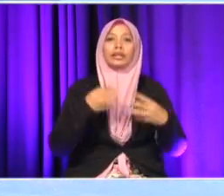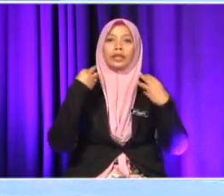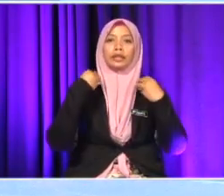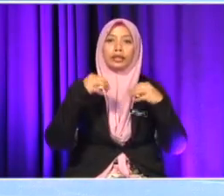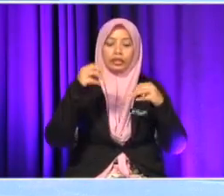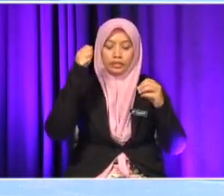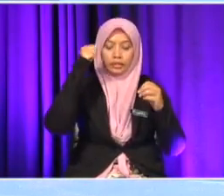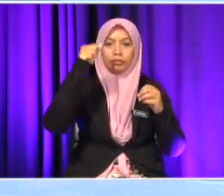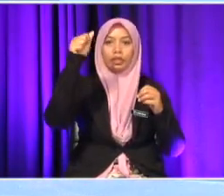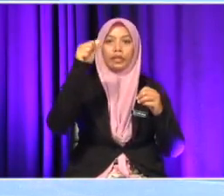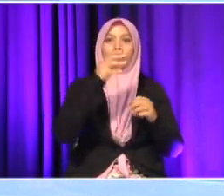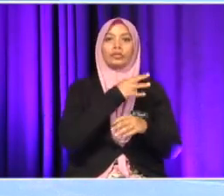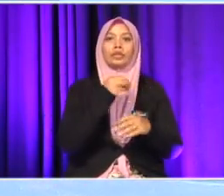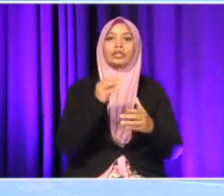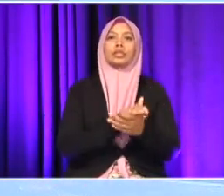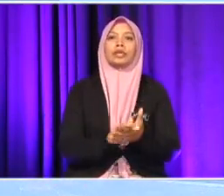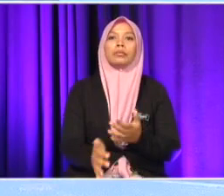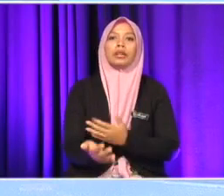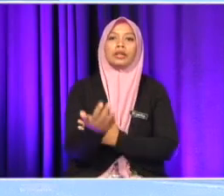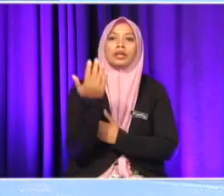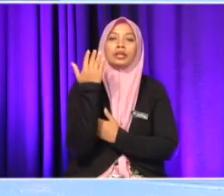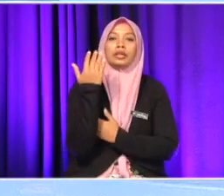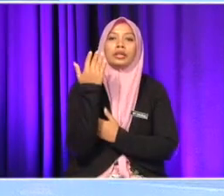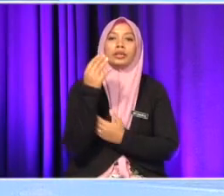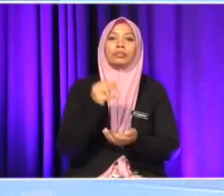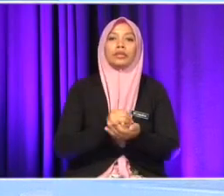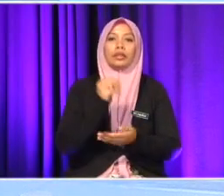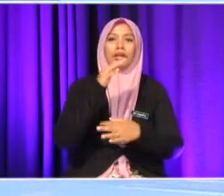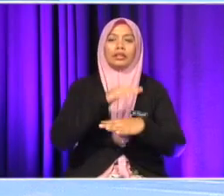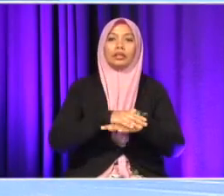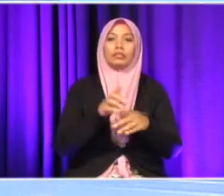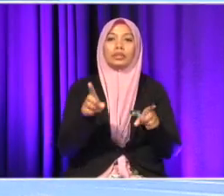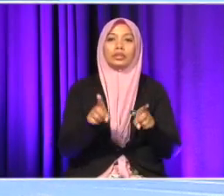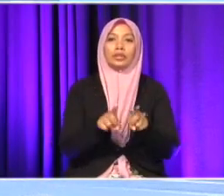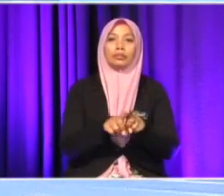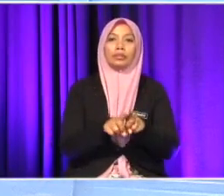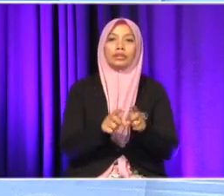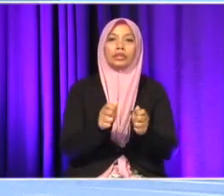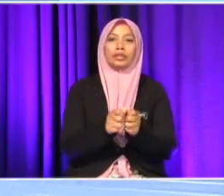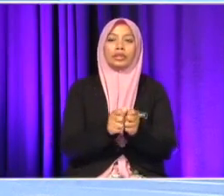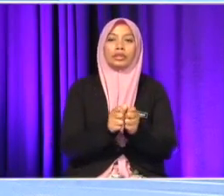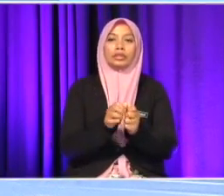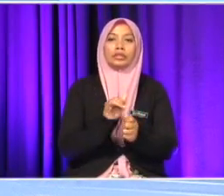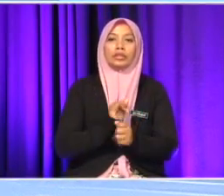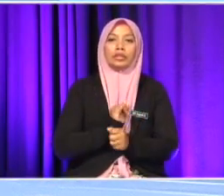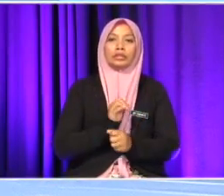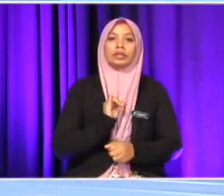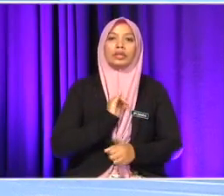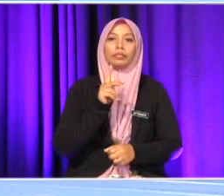Apa kabar semua selamat datang ke Menengah Atas bersama dengan saya Akmal Nazri Ya